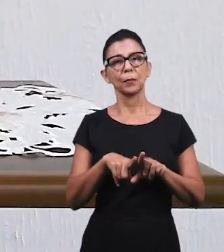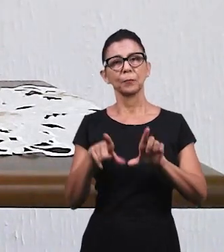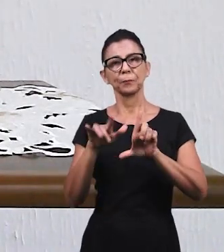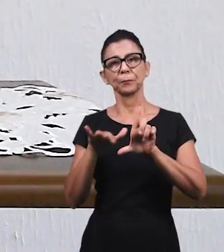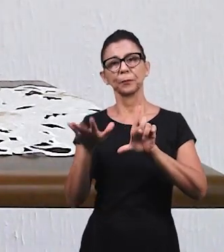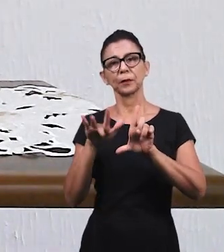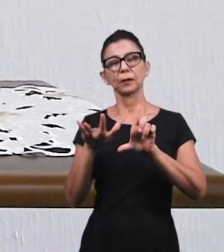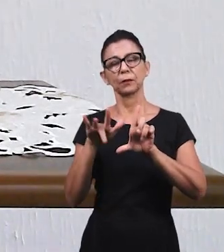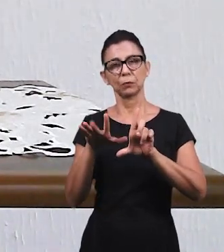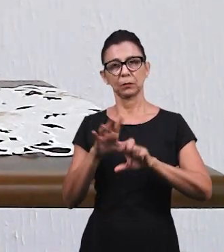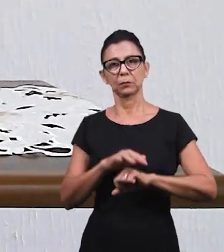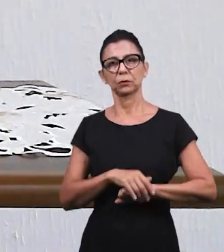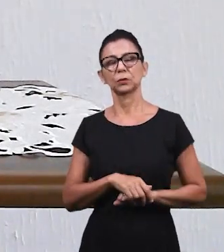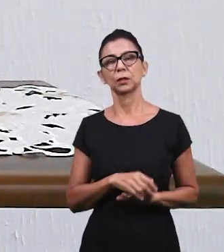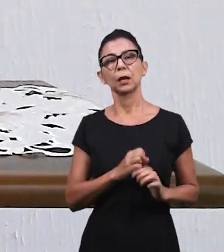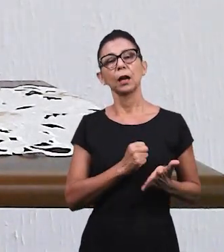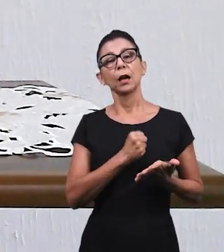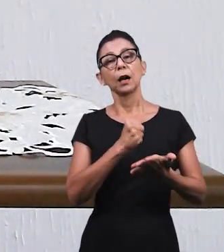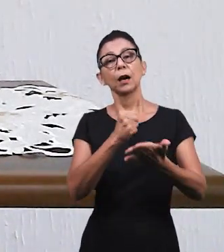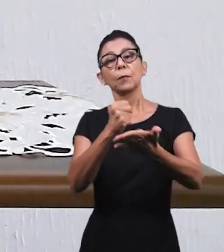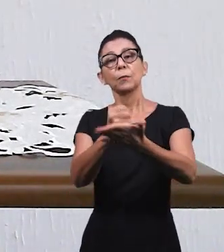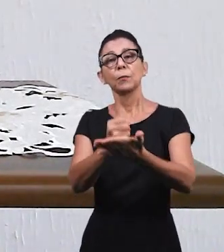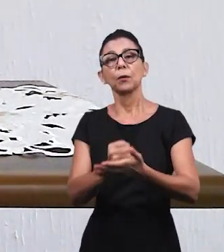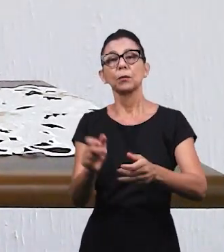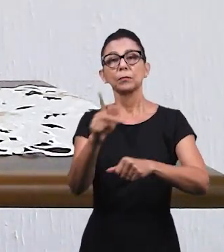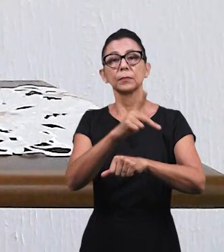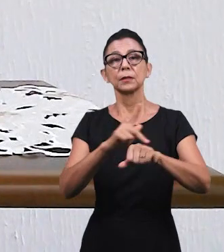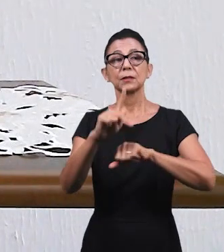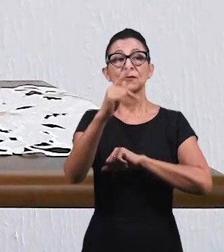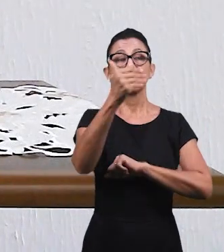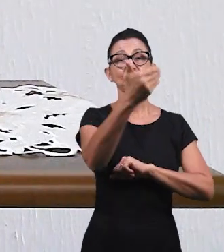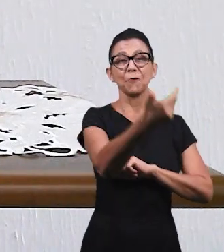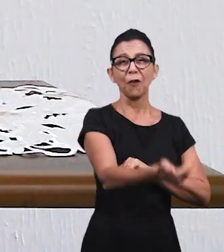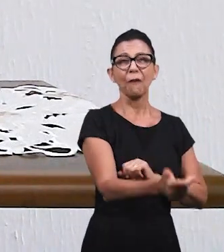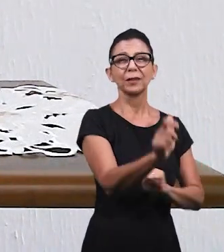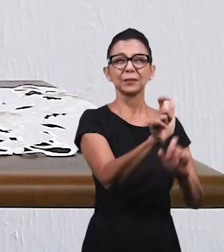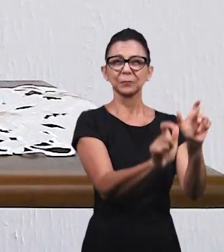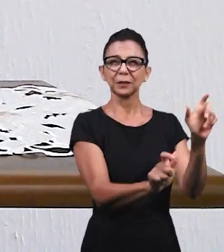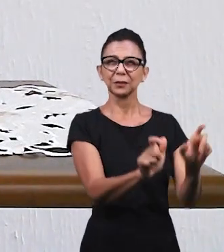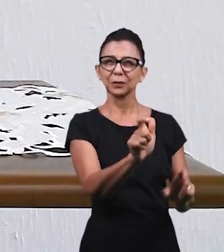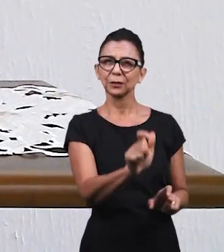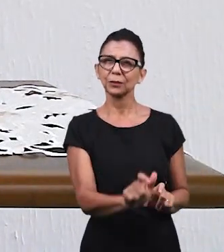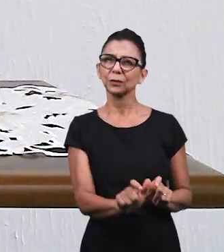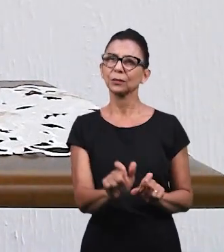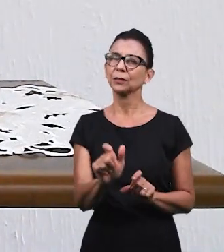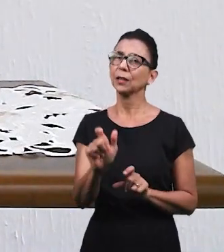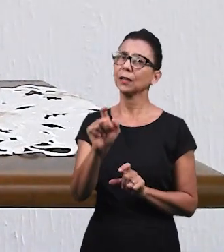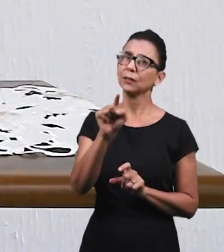Также QR-код для тех, кто за рубежом живет. Если вы